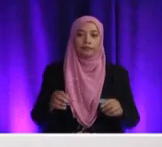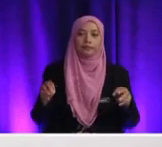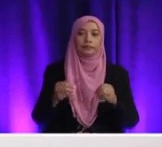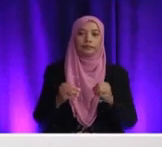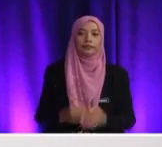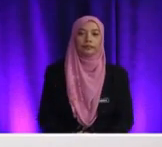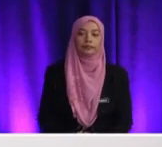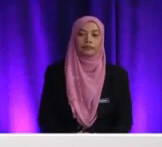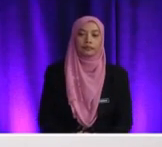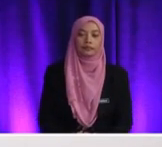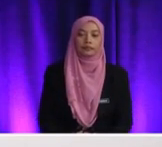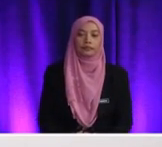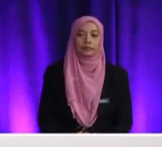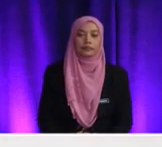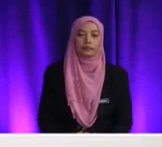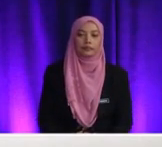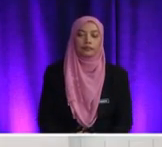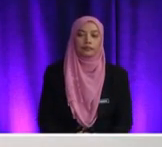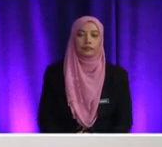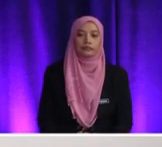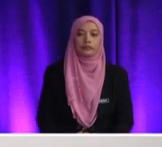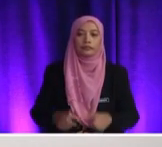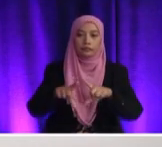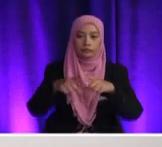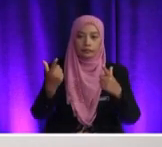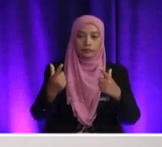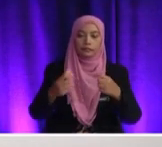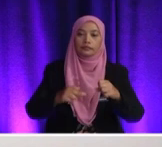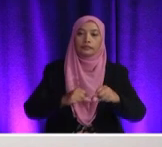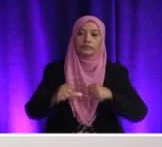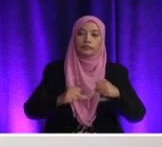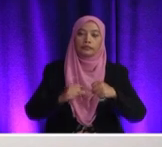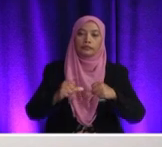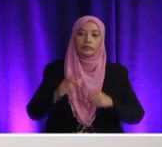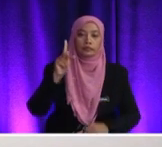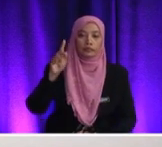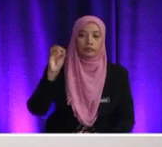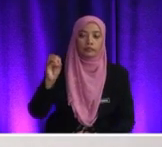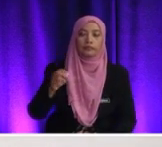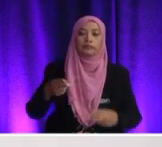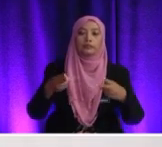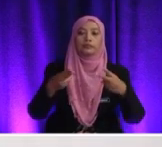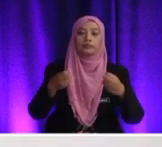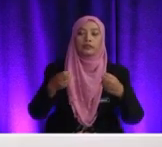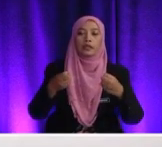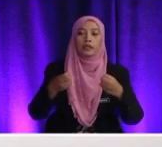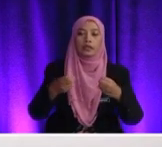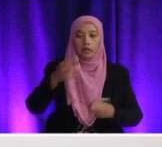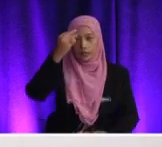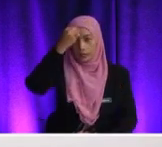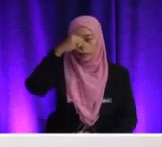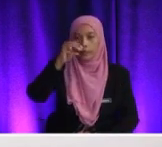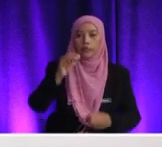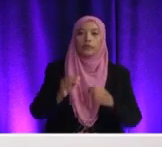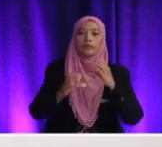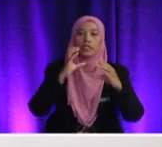Hai Jeju Bena coba ya Aku senang etnis dalange tipe-tipe fikiran kita juga hendaklah mempunyai kemahiran berkomunikasi